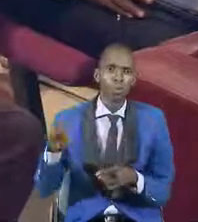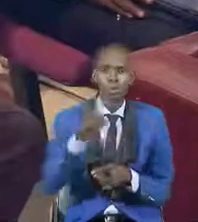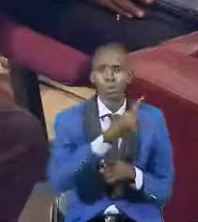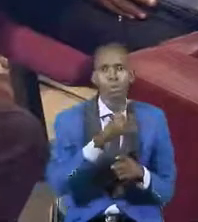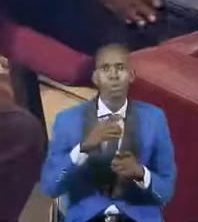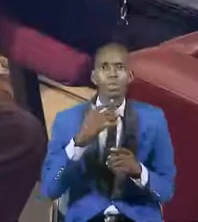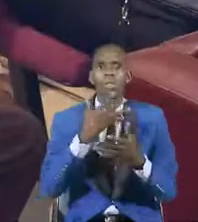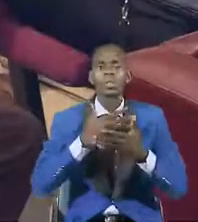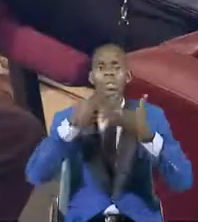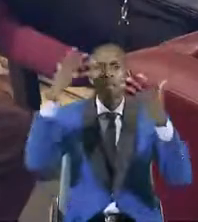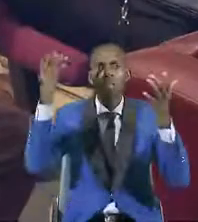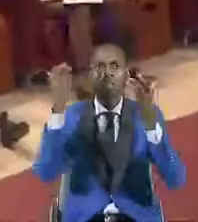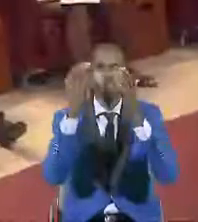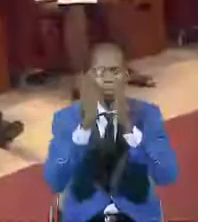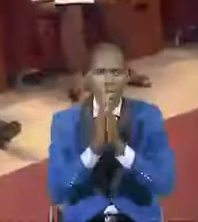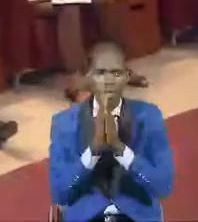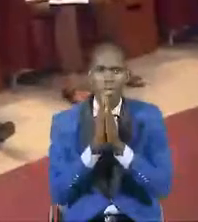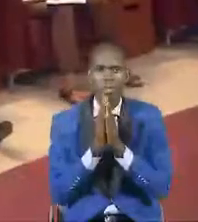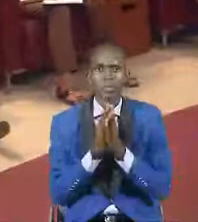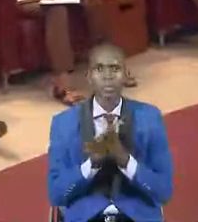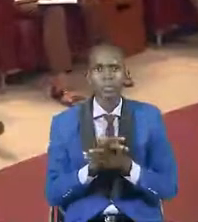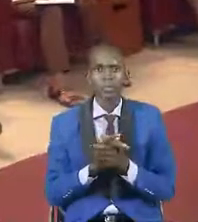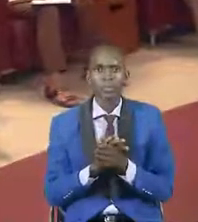Je crois que l'Église dira amen.